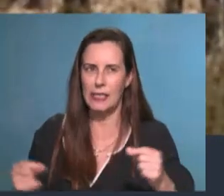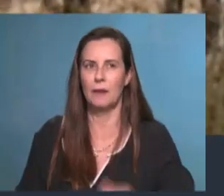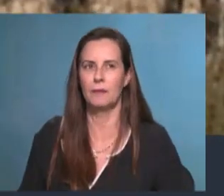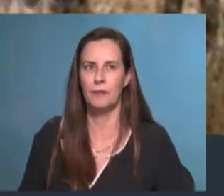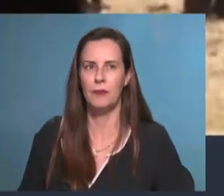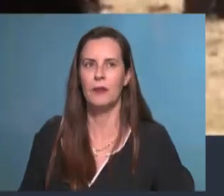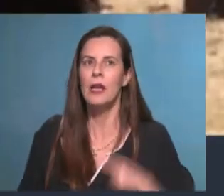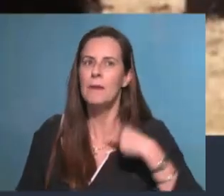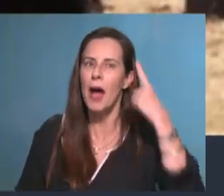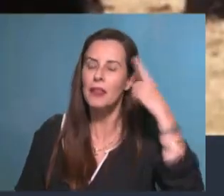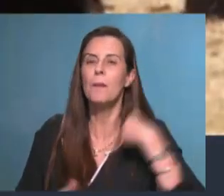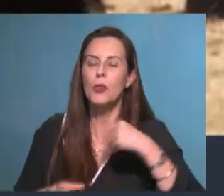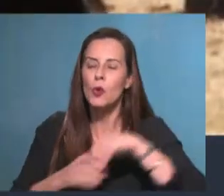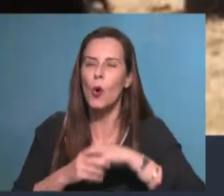في